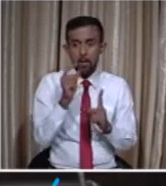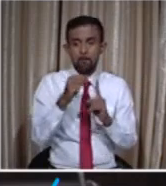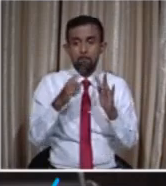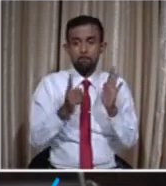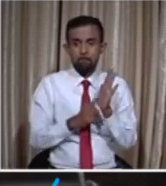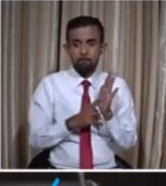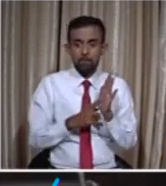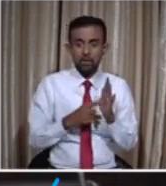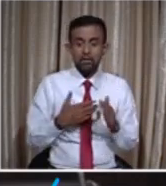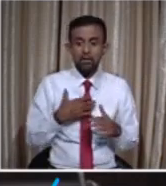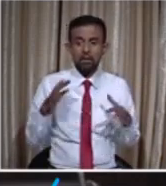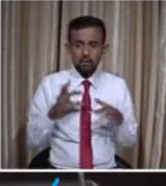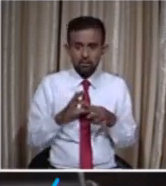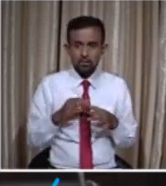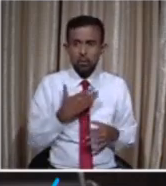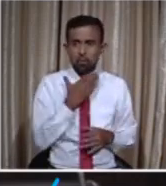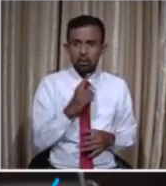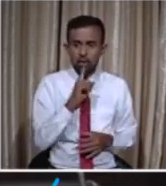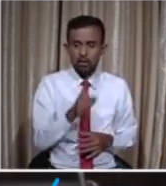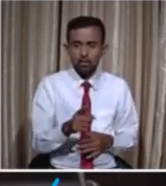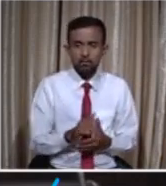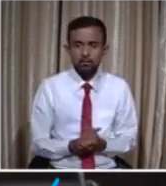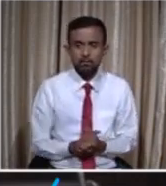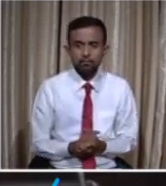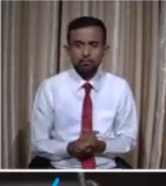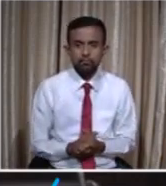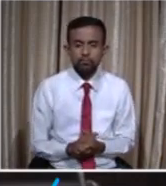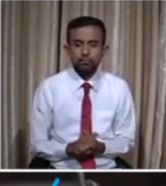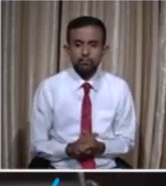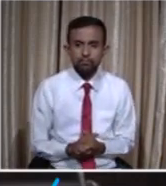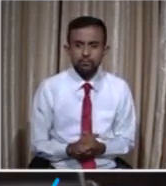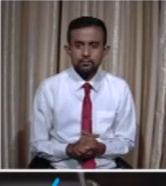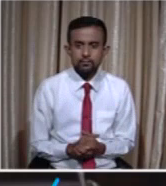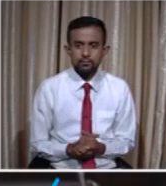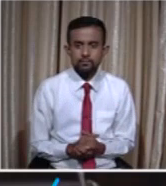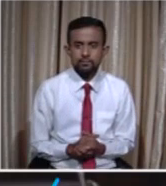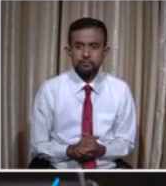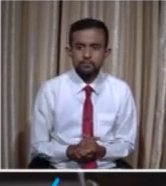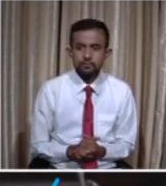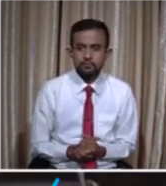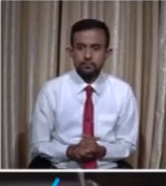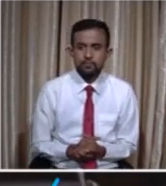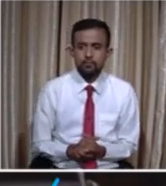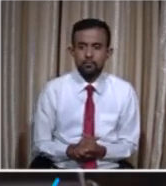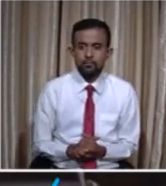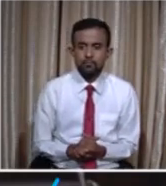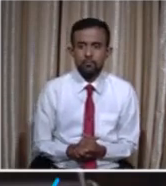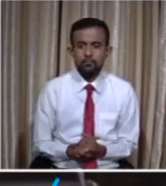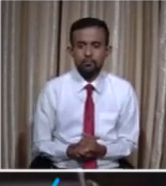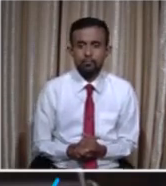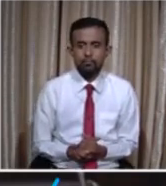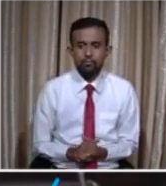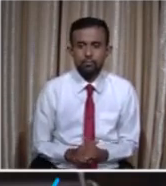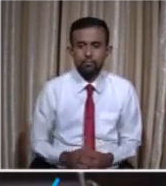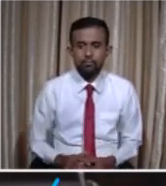සම්බන්ධයක් තිබ්බා කියලා බොරුවක් ප්‍රකාශ කළා. ඔබතුමා මම ටේක් අ ප්‍රොපර් ටයිම් ඇන් මේක් දිස් ස්ටේට්මන්ට් ඔනබල් හයපාරක් අගමැතිතුමාගෙන් මම ඉල්ලා සිටින්න කැමති